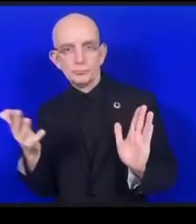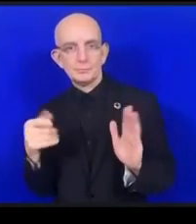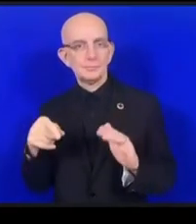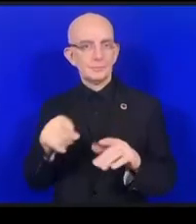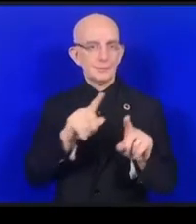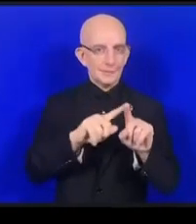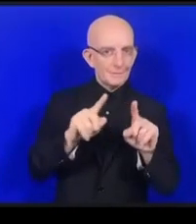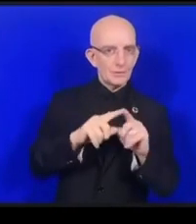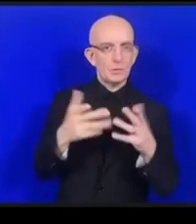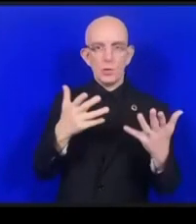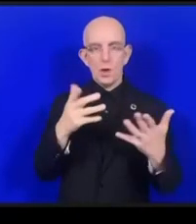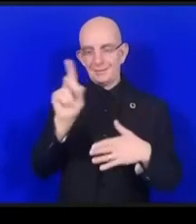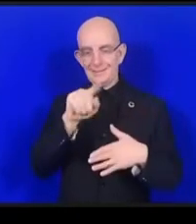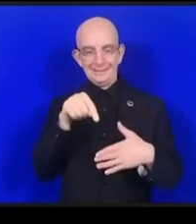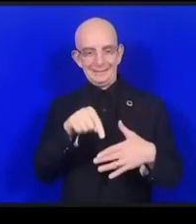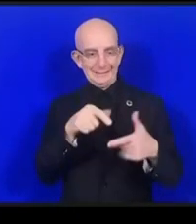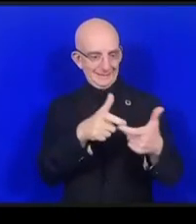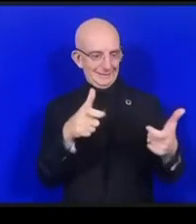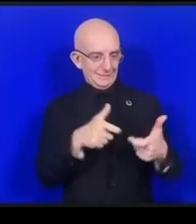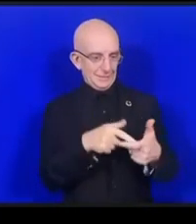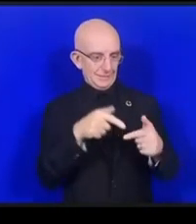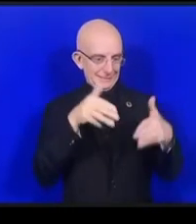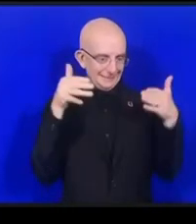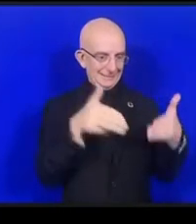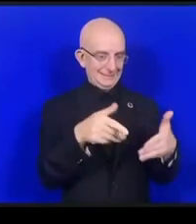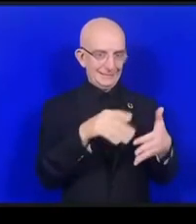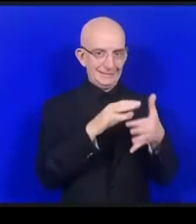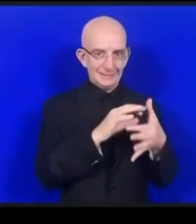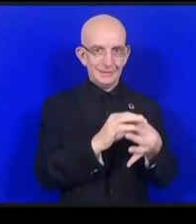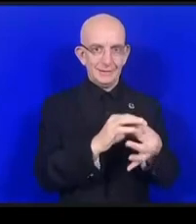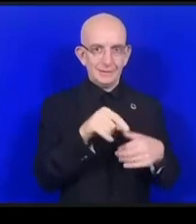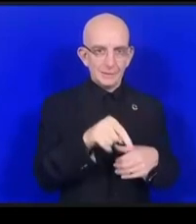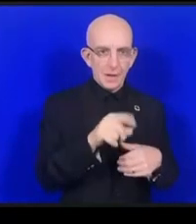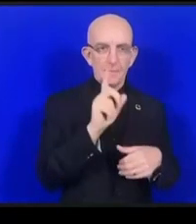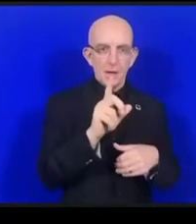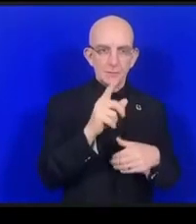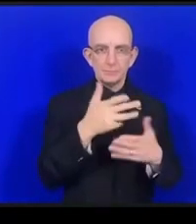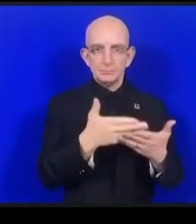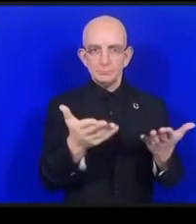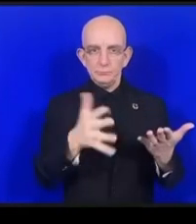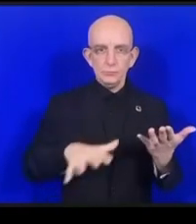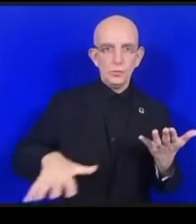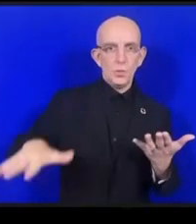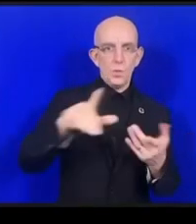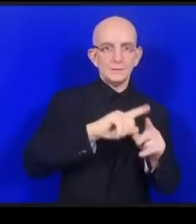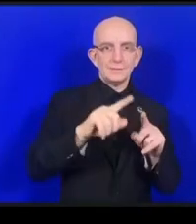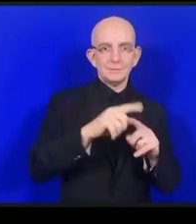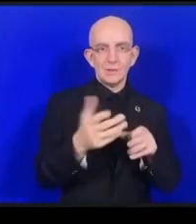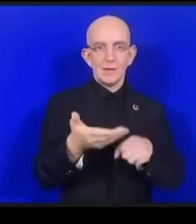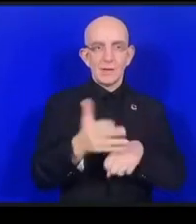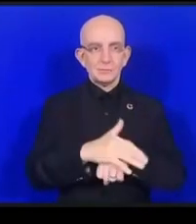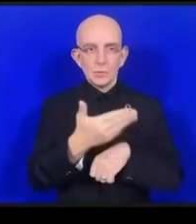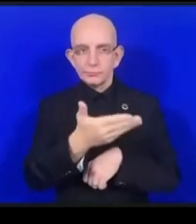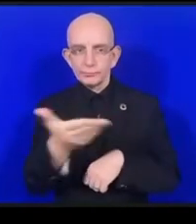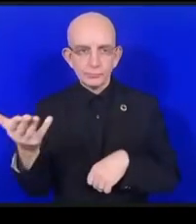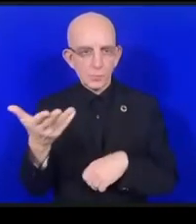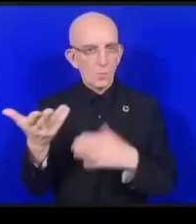устройствами то есть не делать акцент на устройствах обеспе доступ А на самих обучающих